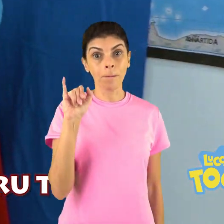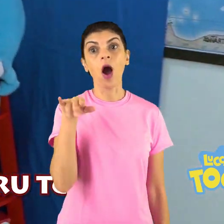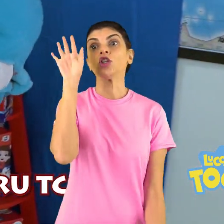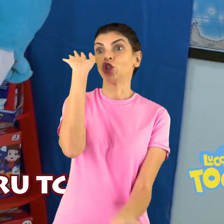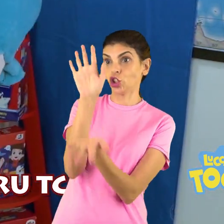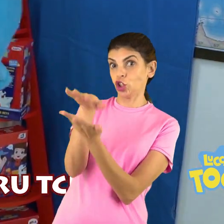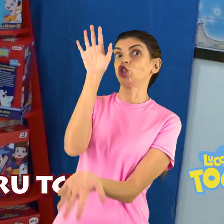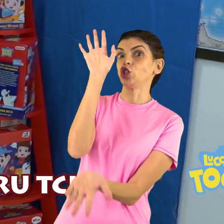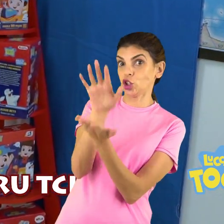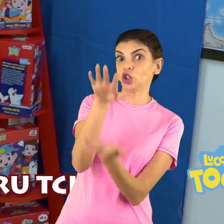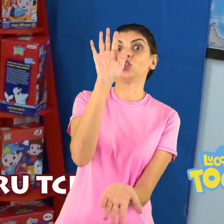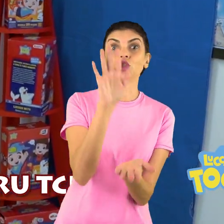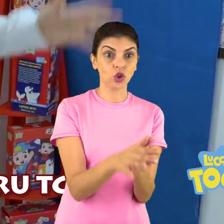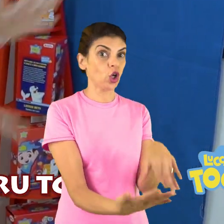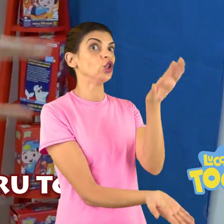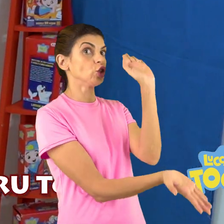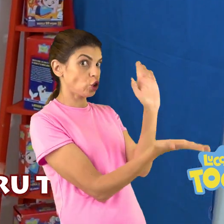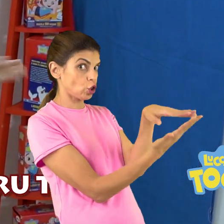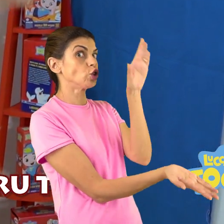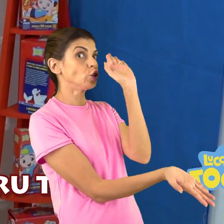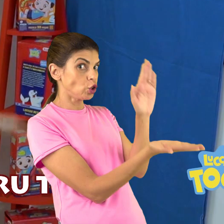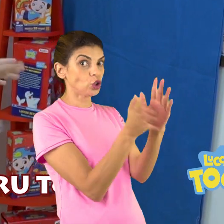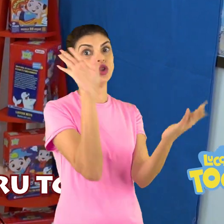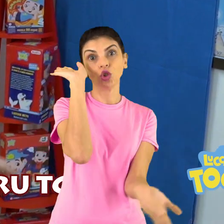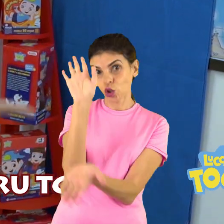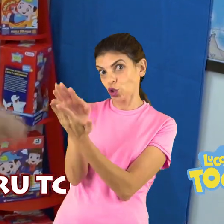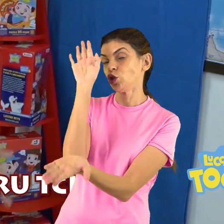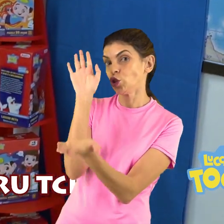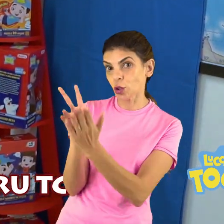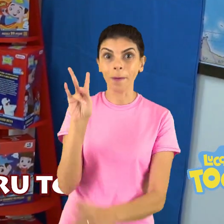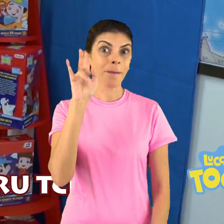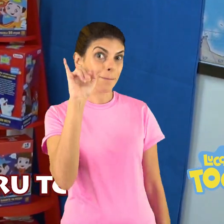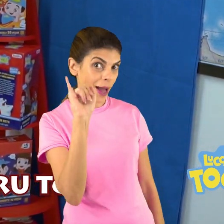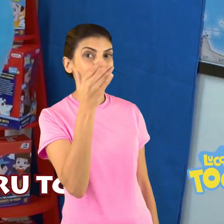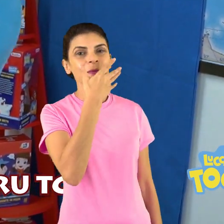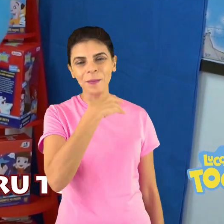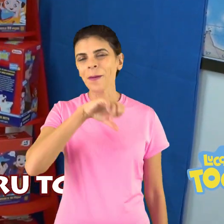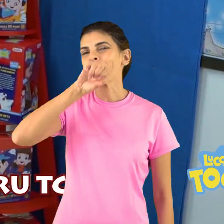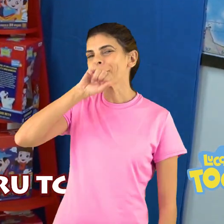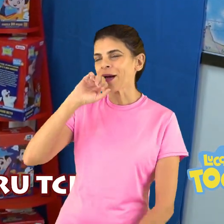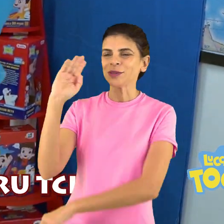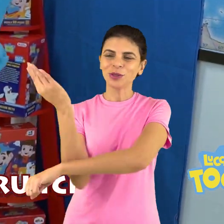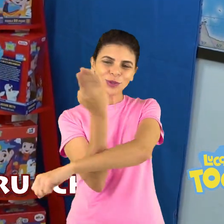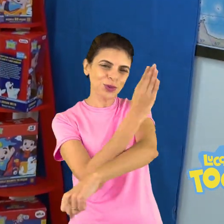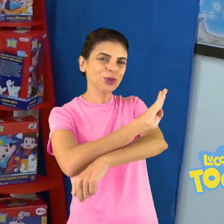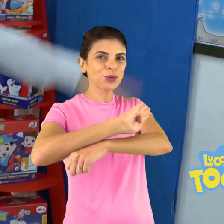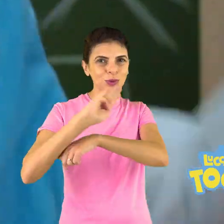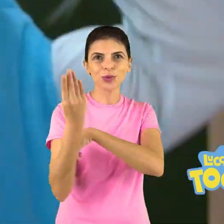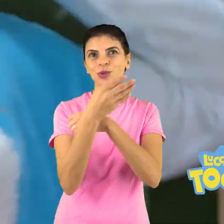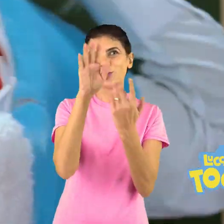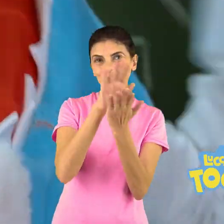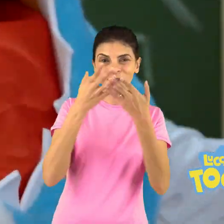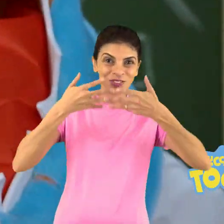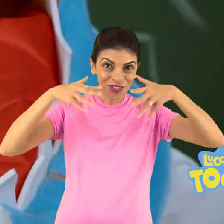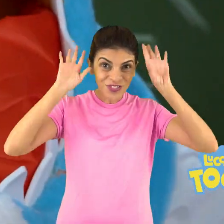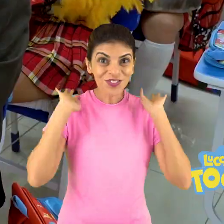Daddy shark, tu-tu-ru-tu. Daddy shark, tu-tu-ru-tu. Daddy shark,